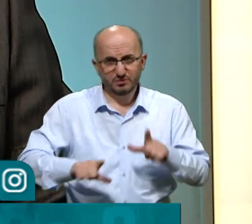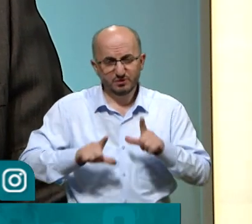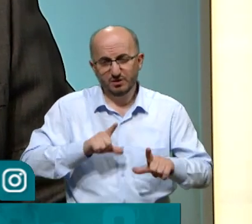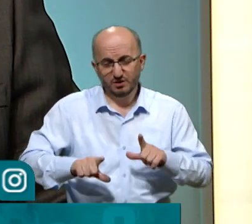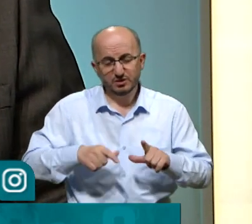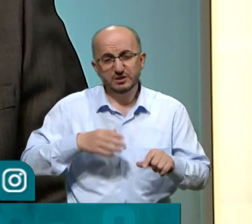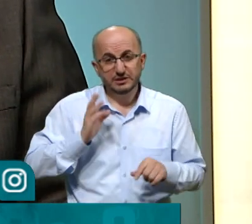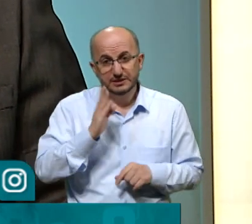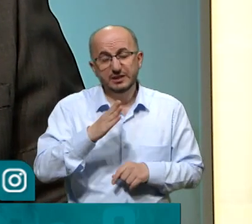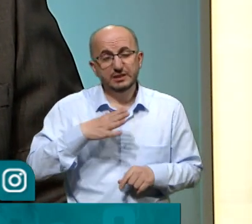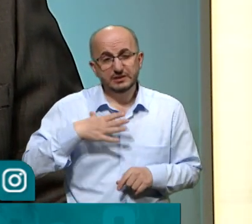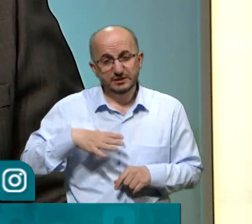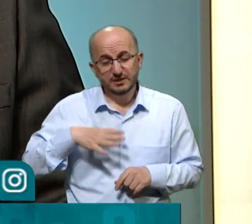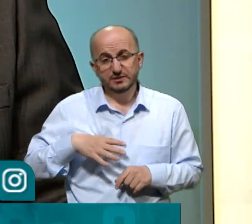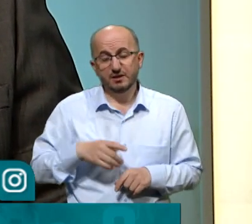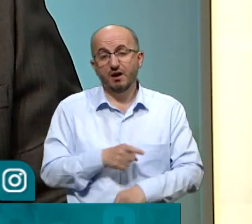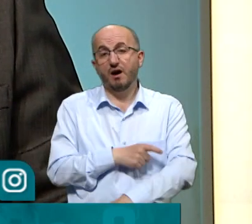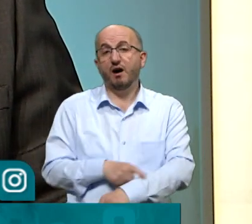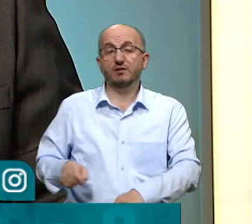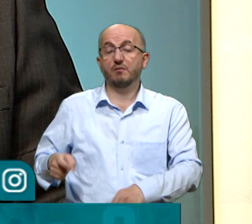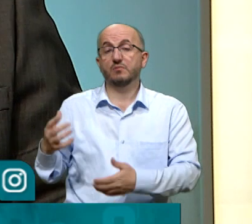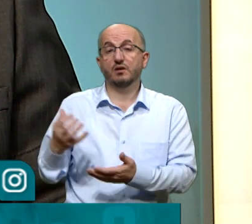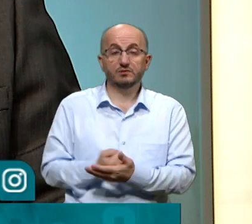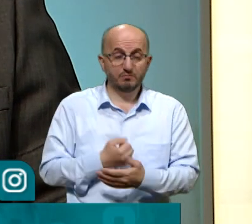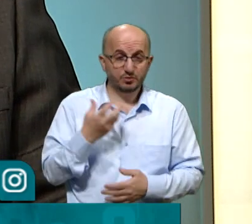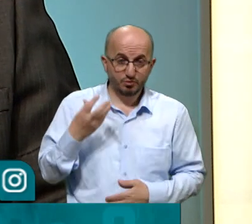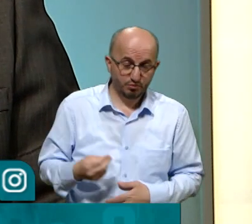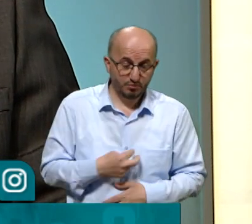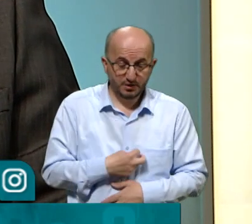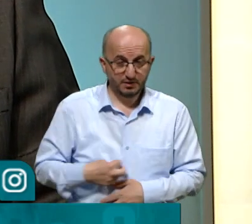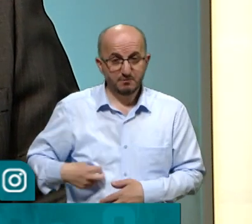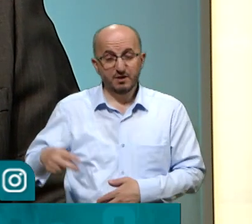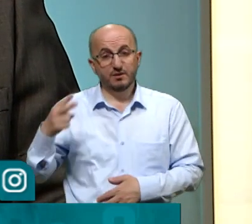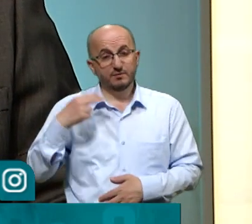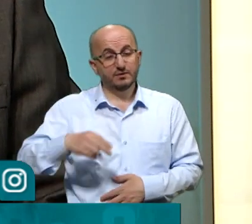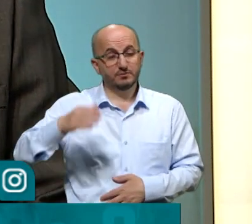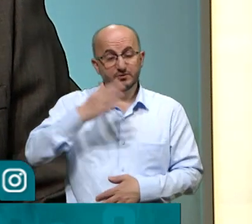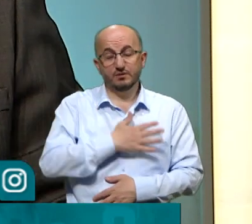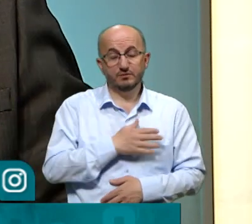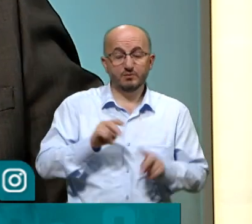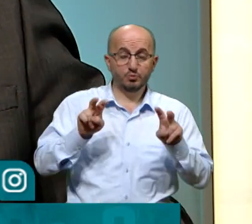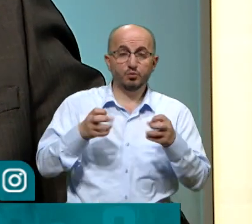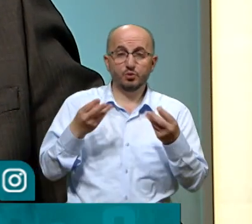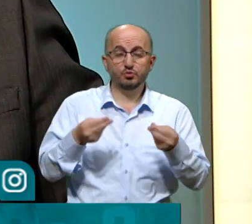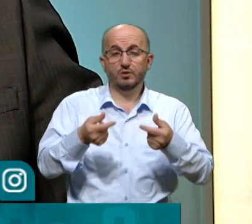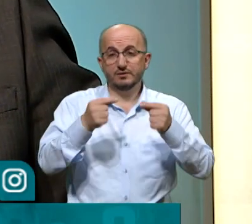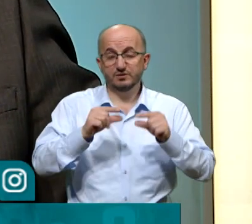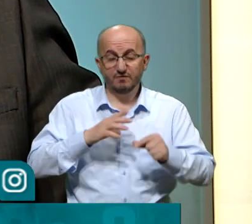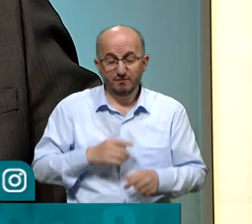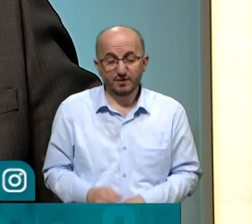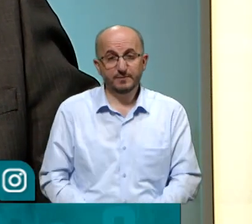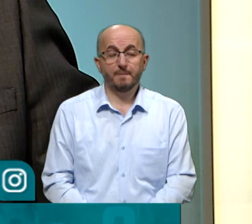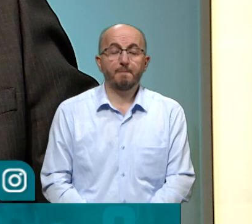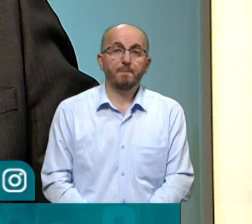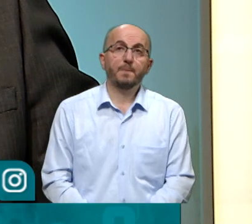varken gider isterse haram kazanmış olur peygamber aleyhisselatu Vesselam'ın bu konuda çok hadis var ha bir